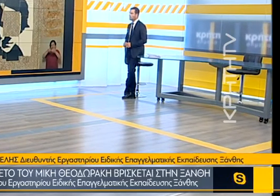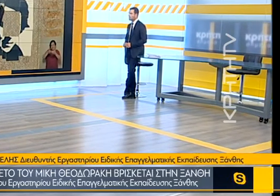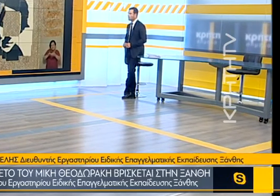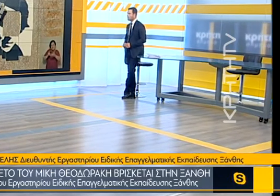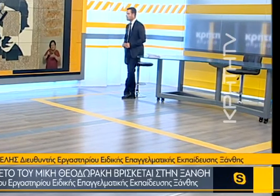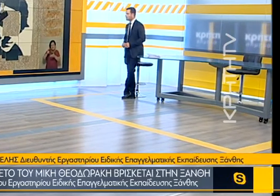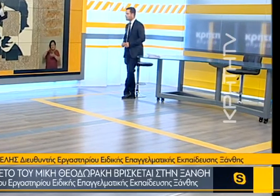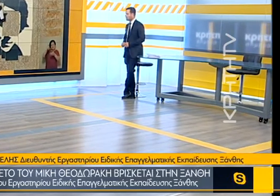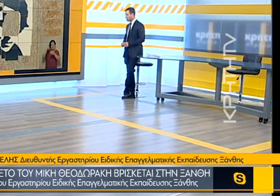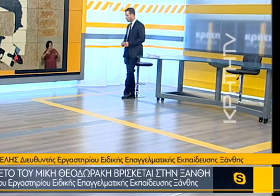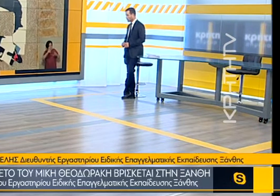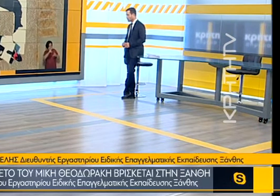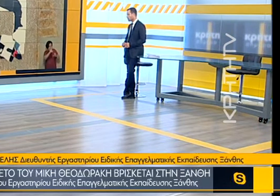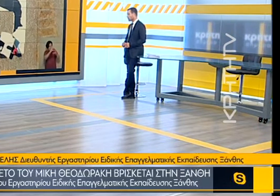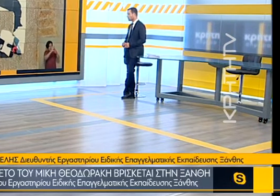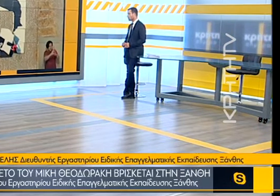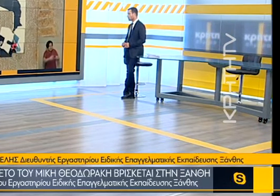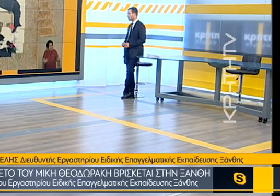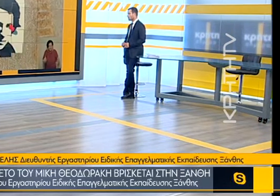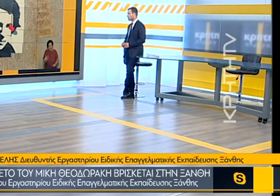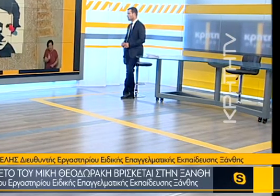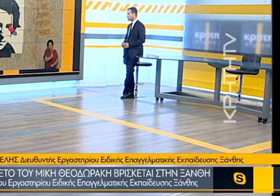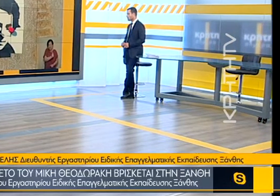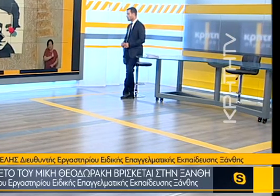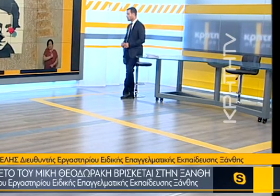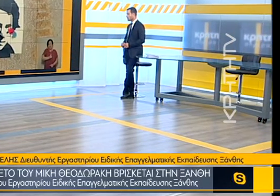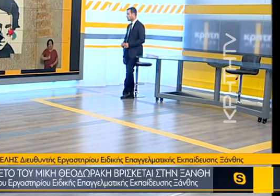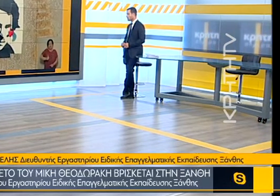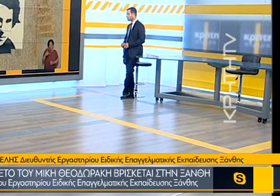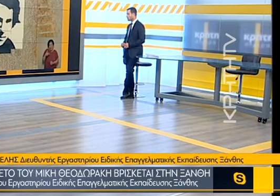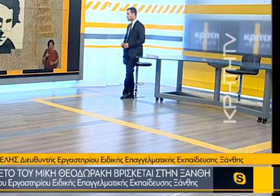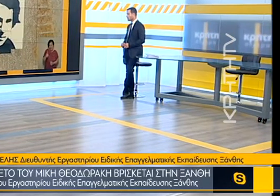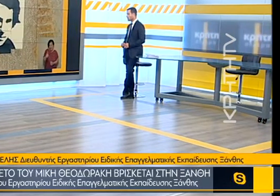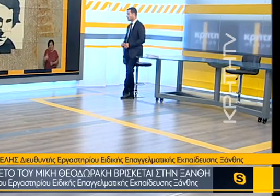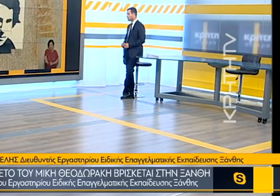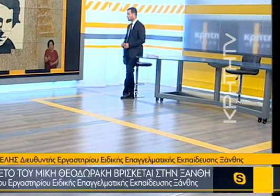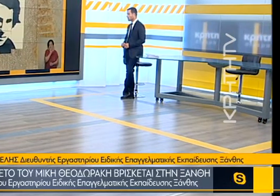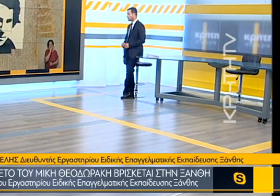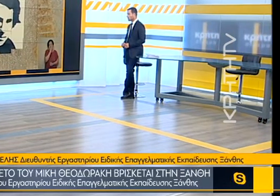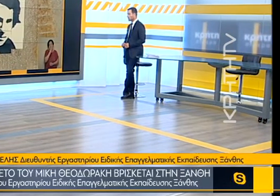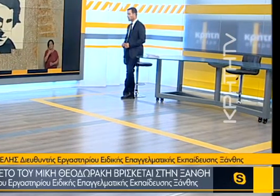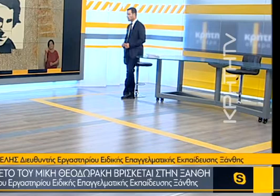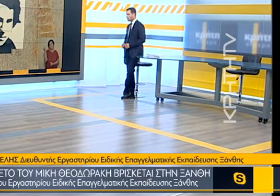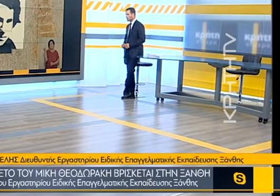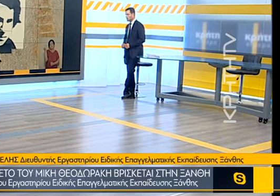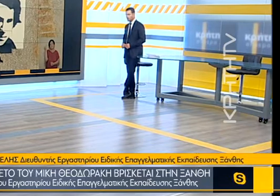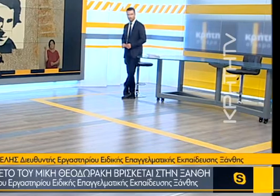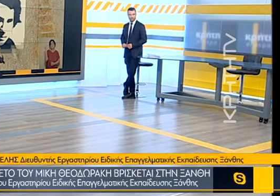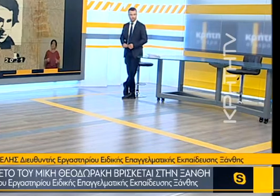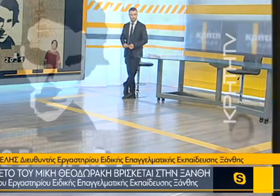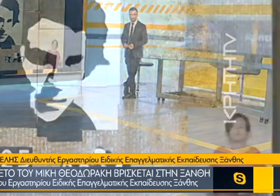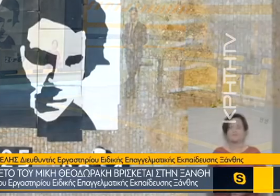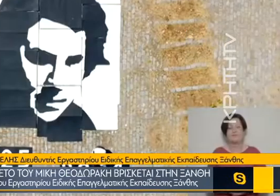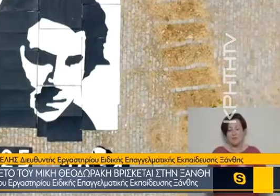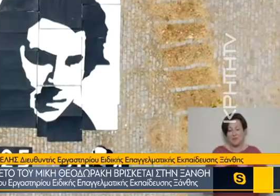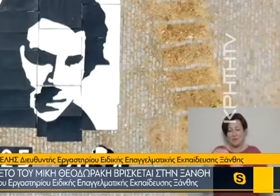μαζέψαμε τα χαρτόνια. Μιλάμε για 25 χαρτόνια ανακυκλώσιμα, τα οποία πάμε στο δεύτερο στάδιο, η ζωγραφική. Ζωγραφίστηκαν